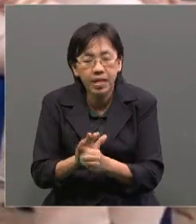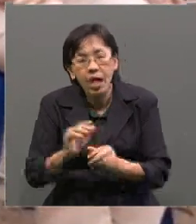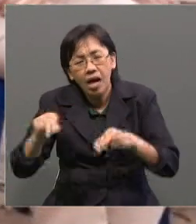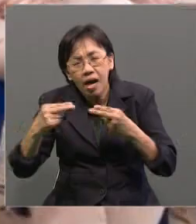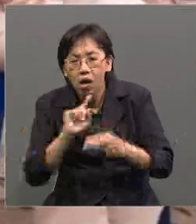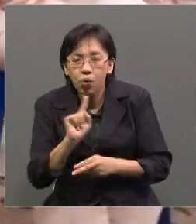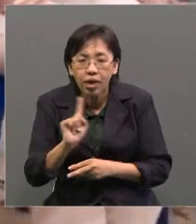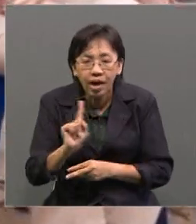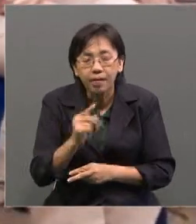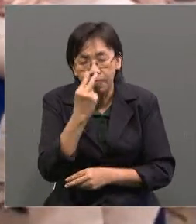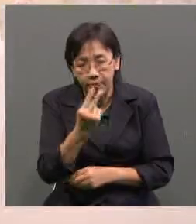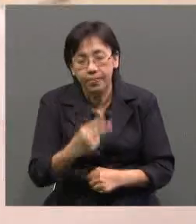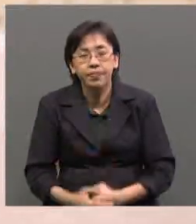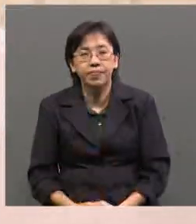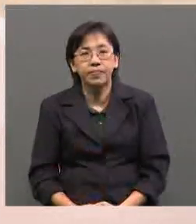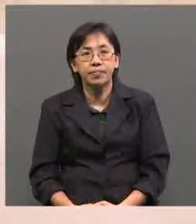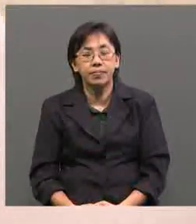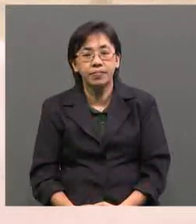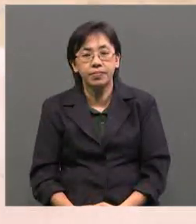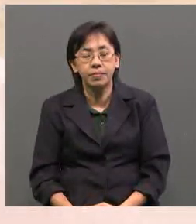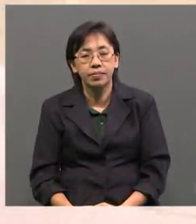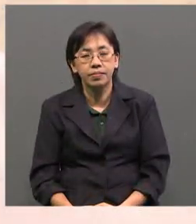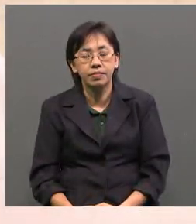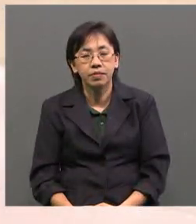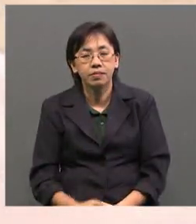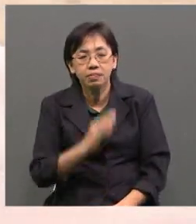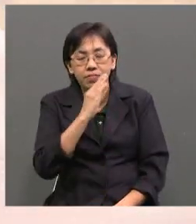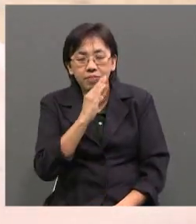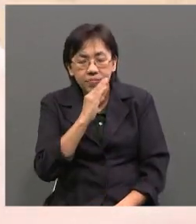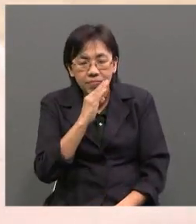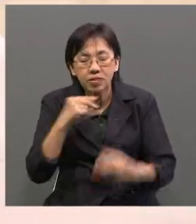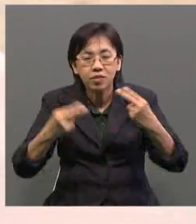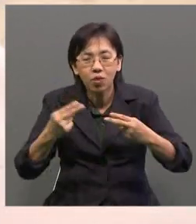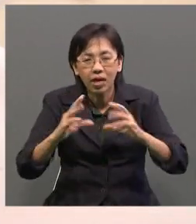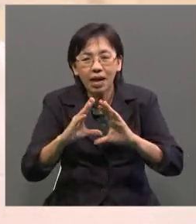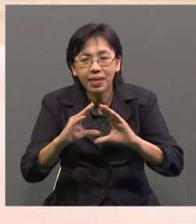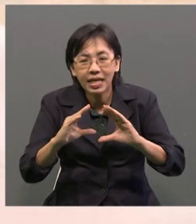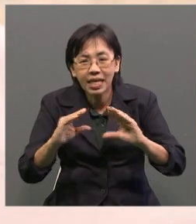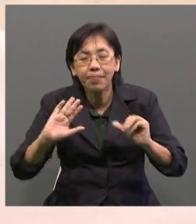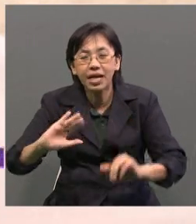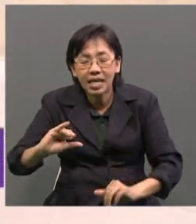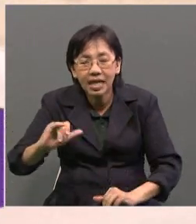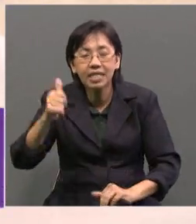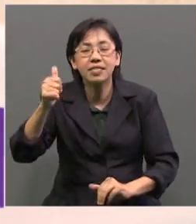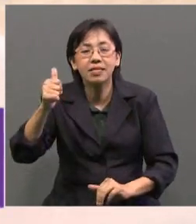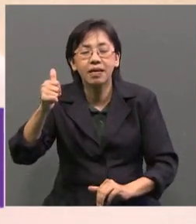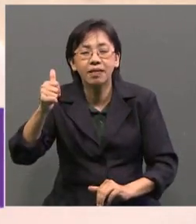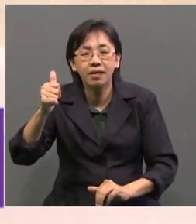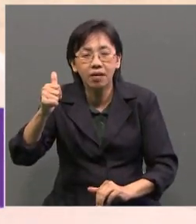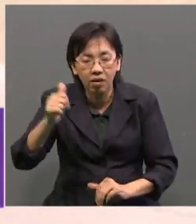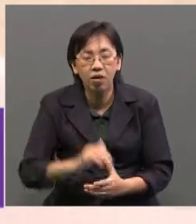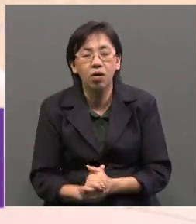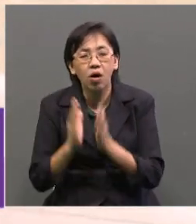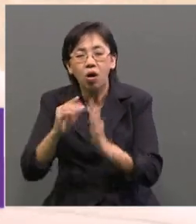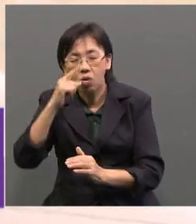อนดูครับ เดี๋ยวสถานการณ์ดีขึ้นทางรัฐบาลไทยจะรับตัวคน